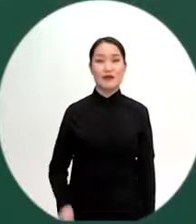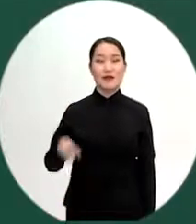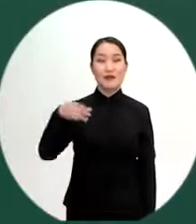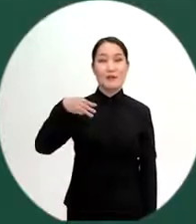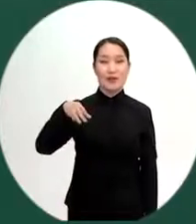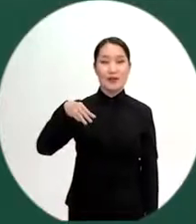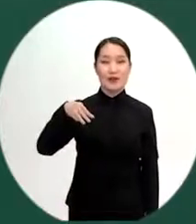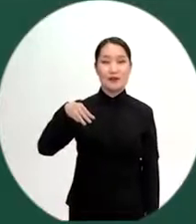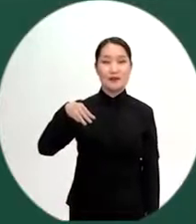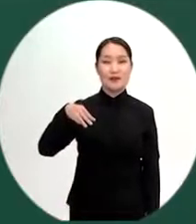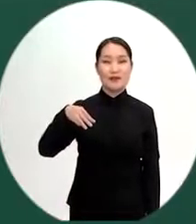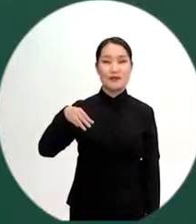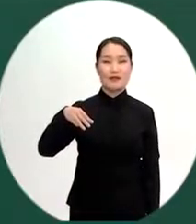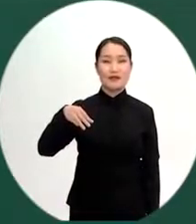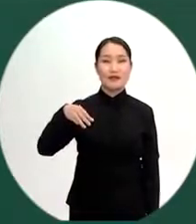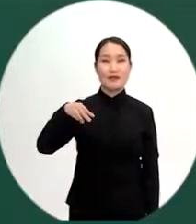мягмар,